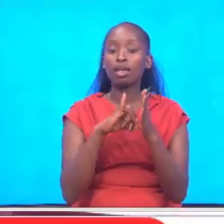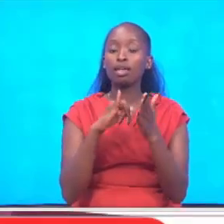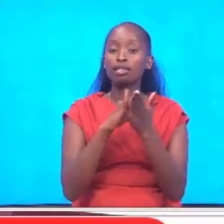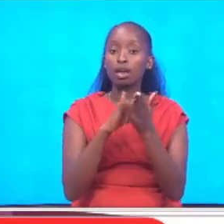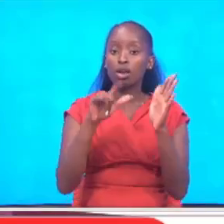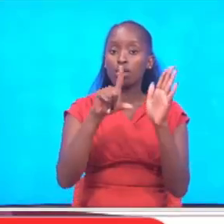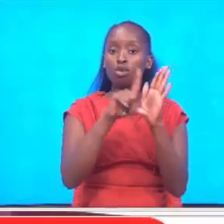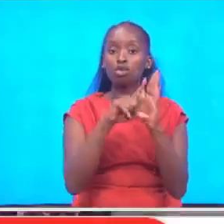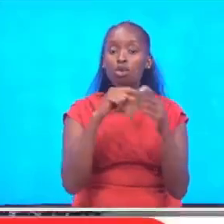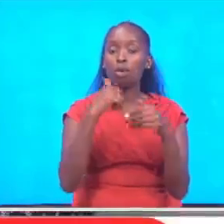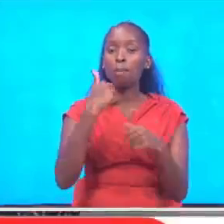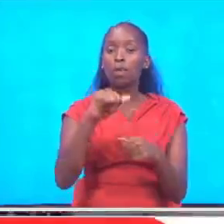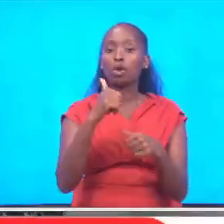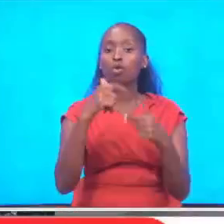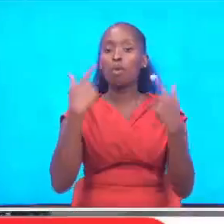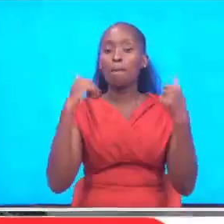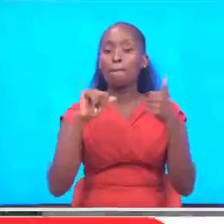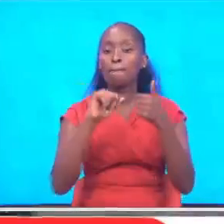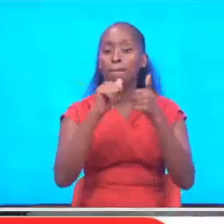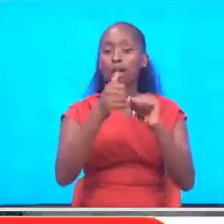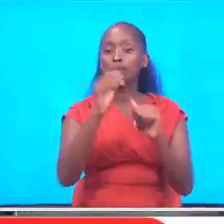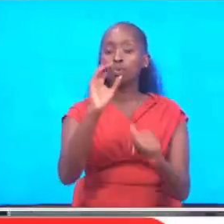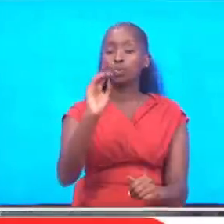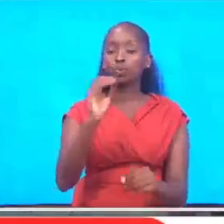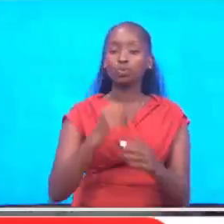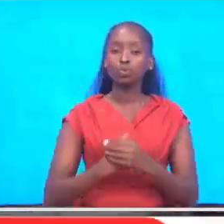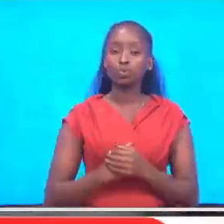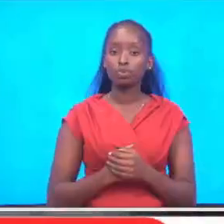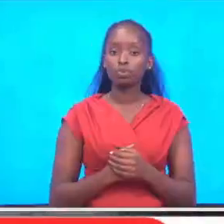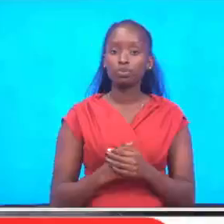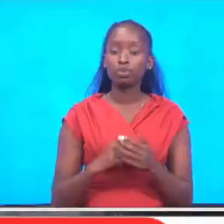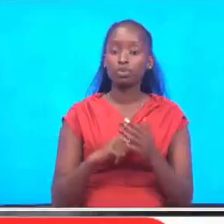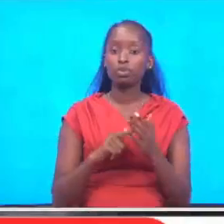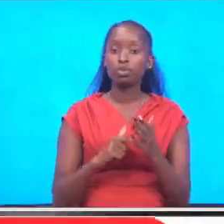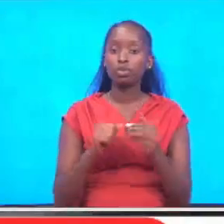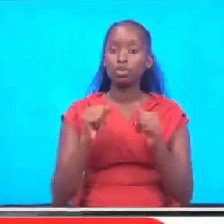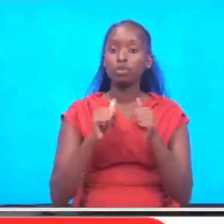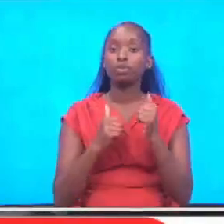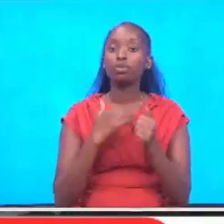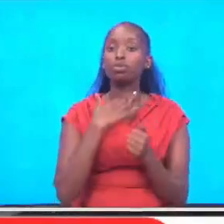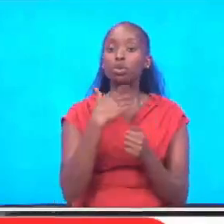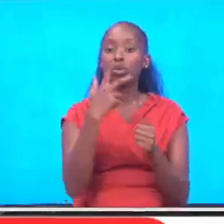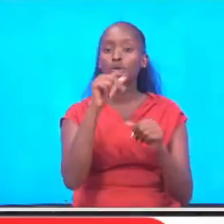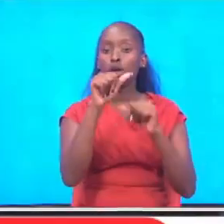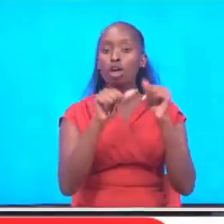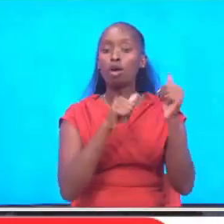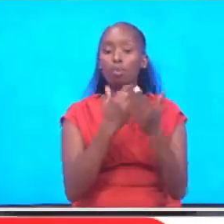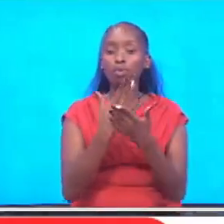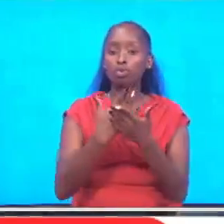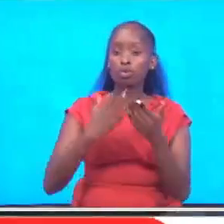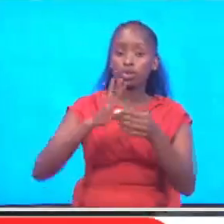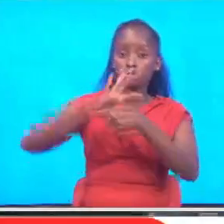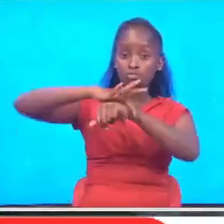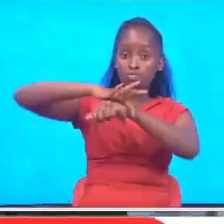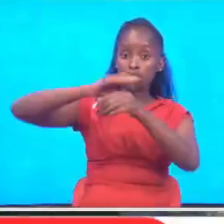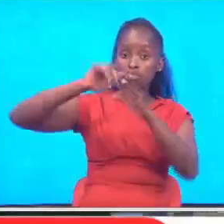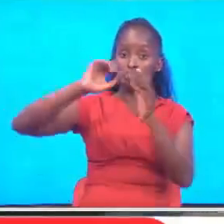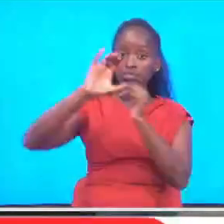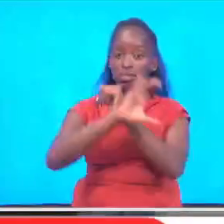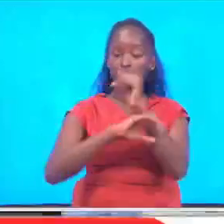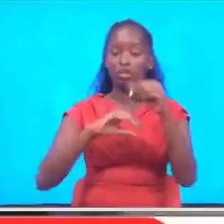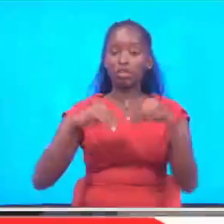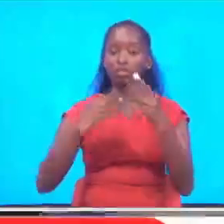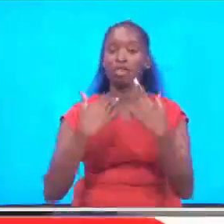Chalangat na mengi zaidi. Tume hii inayoangazia masuala ya ardhi nchini imetoa mapendekezo yake